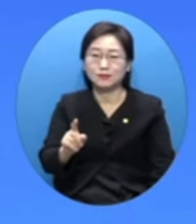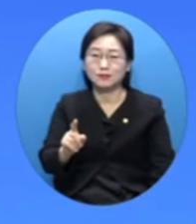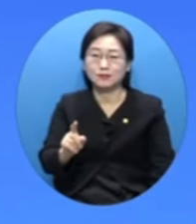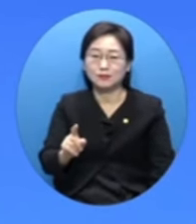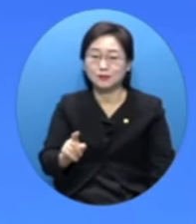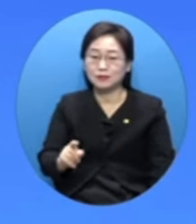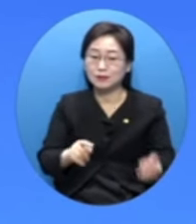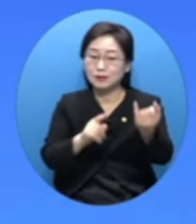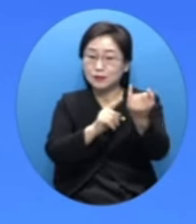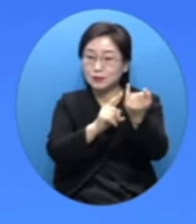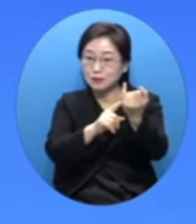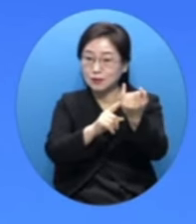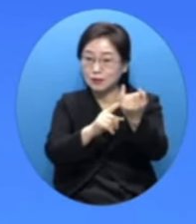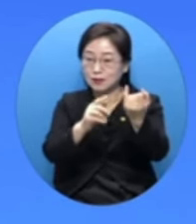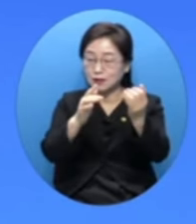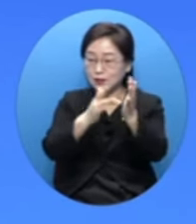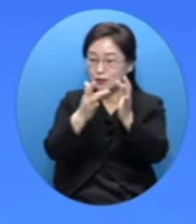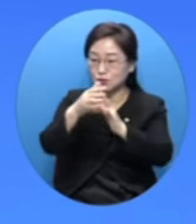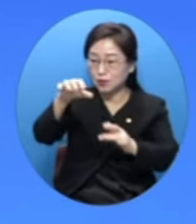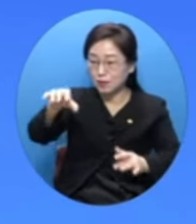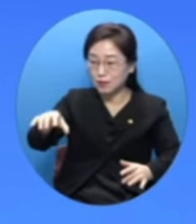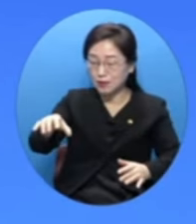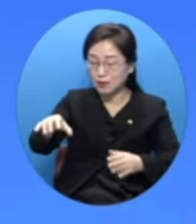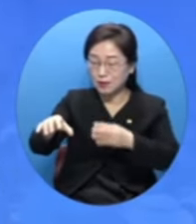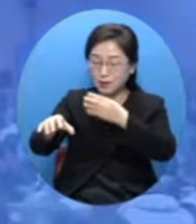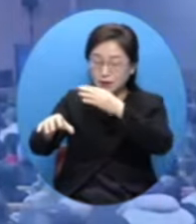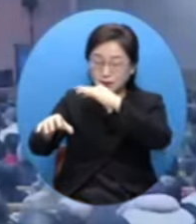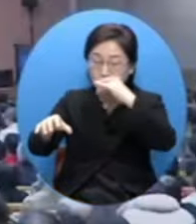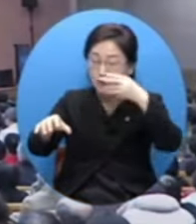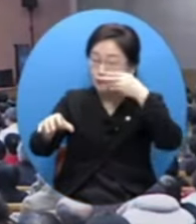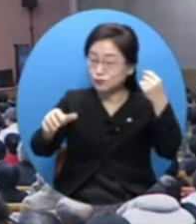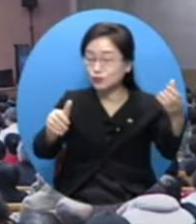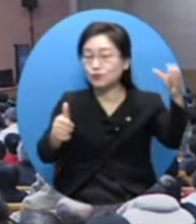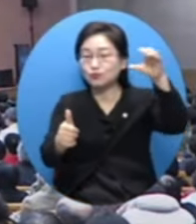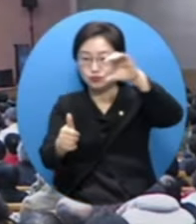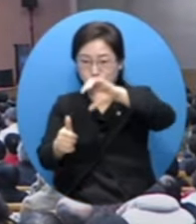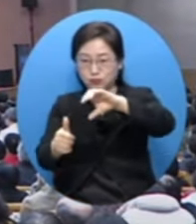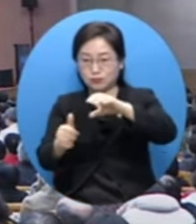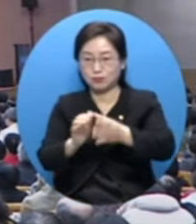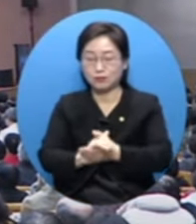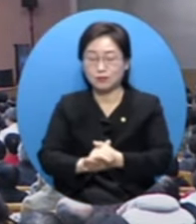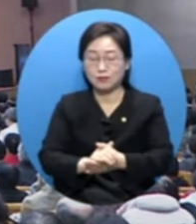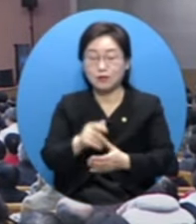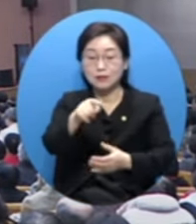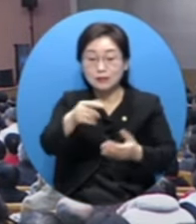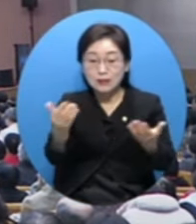한 여인이 예수님께 향유를 부은 사건입니다. 이 일은 예수님께서